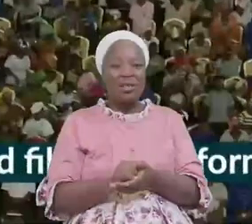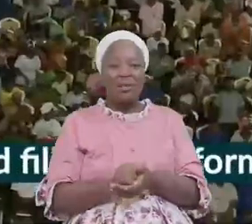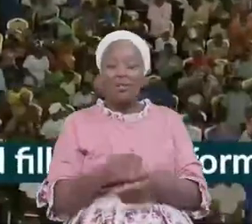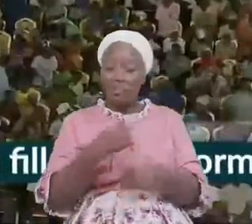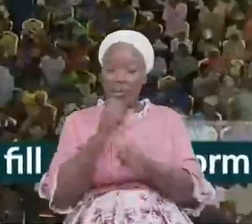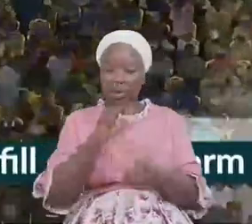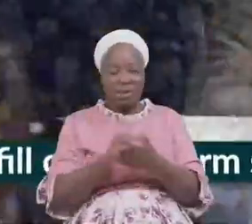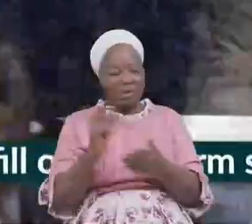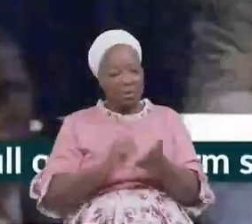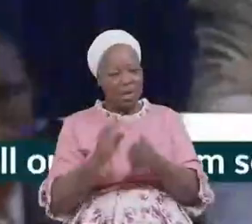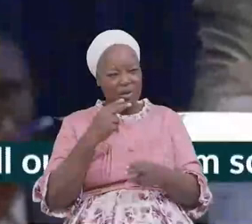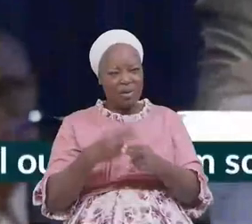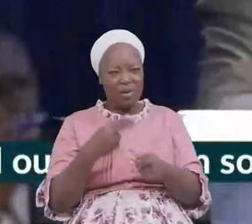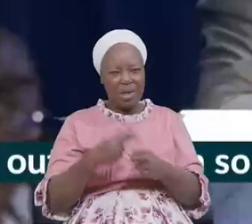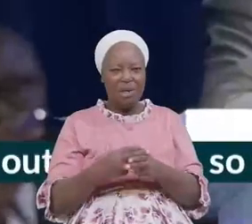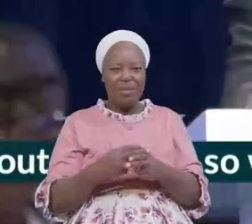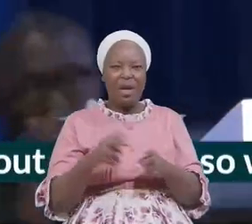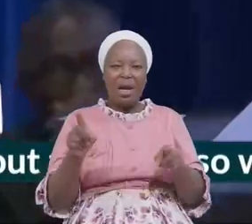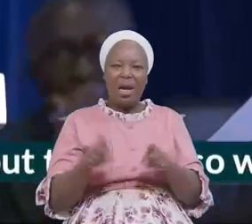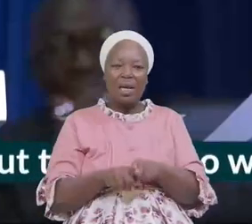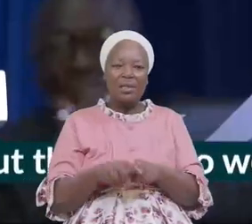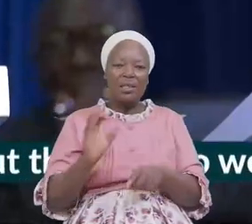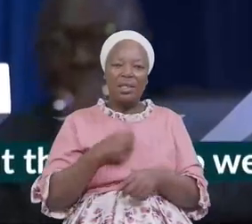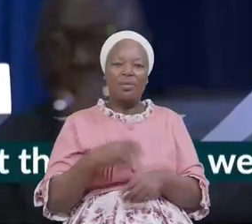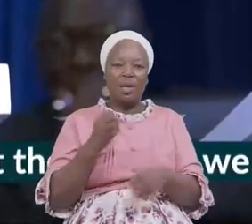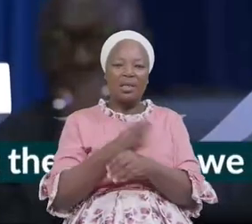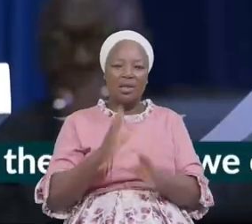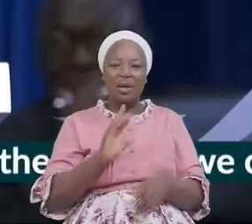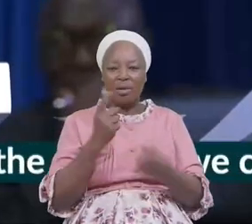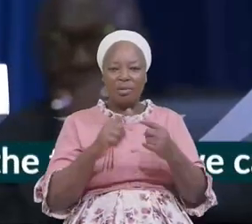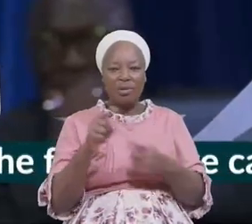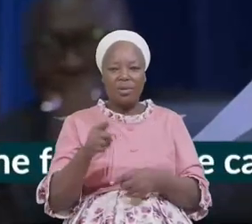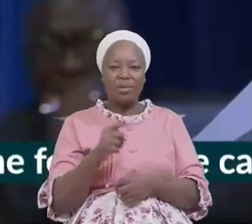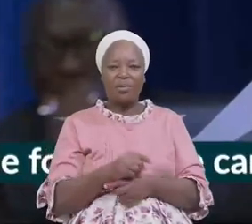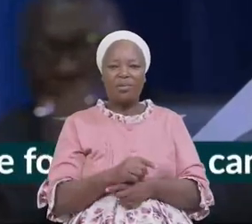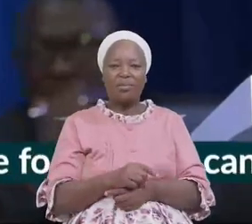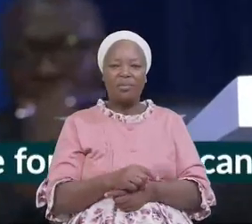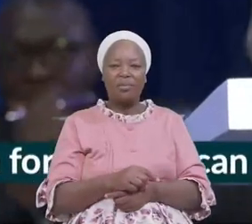Vous recevez les fiches et donnez les informations.